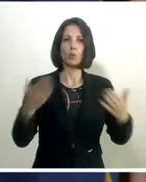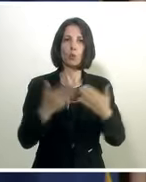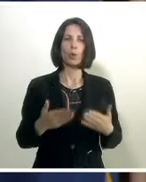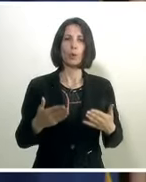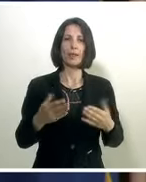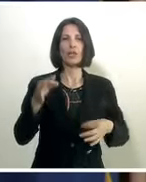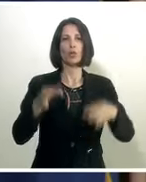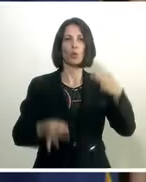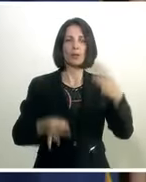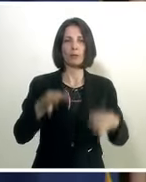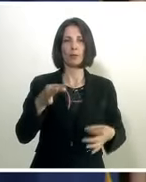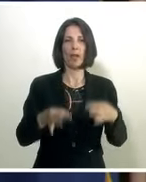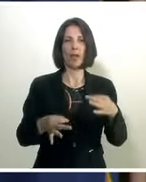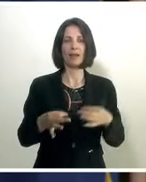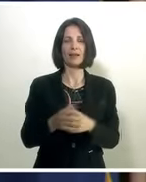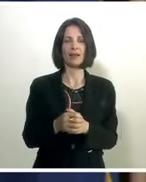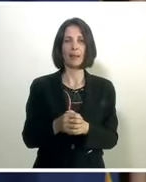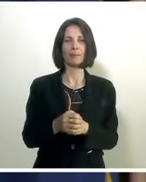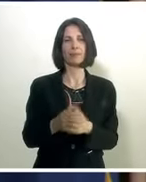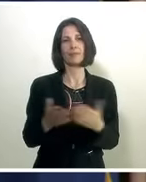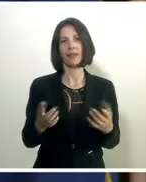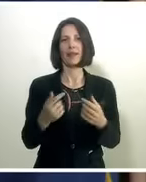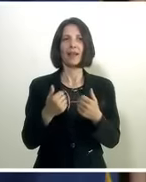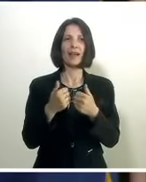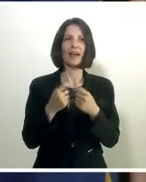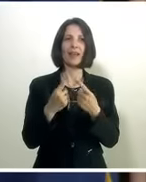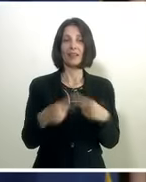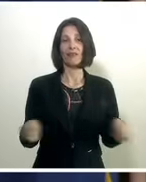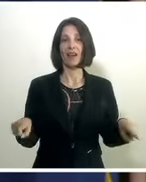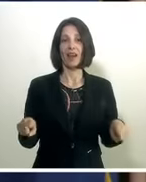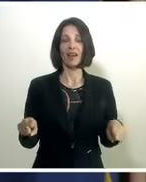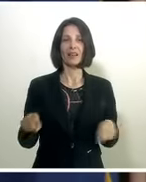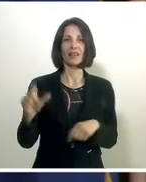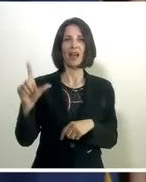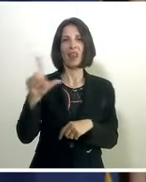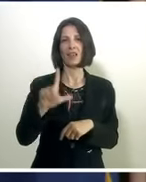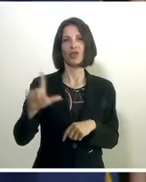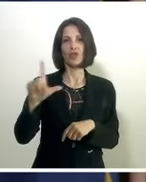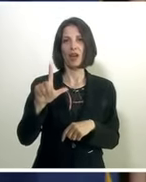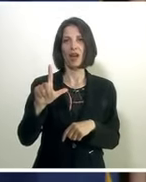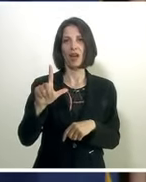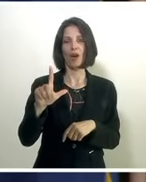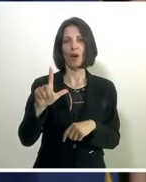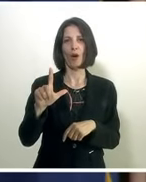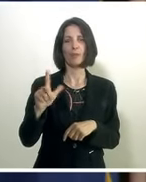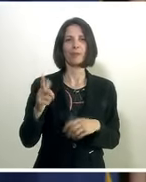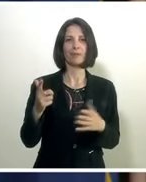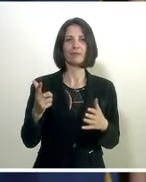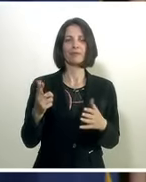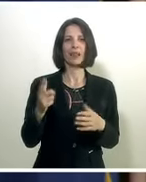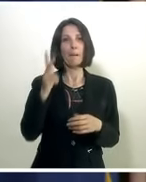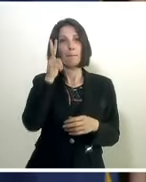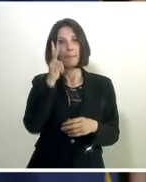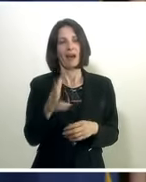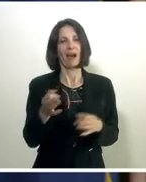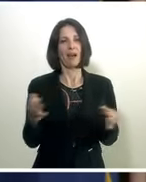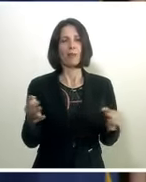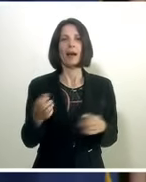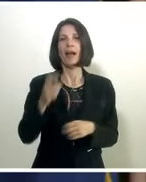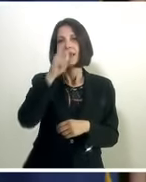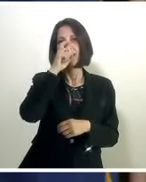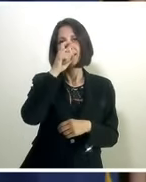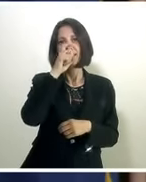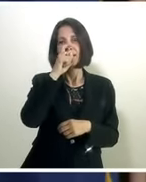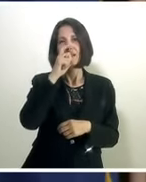quelli del liceo portato avanti con grande profitto e però poi la sua scelta è stata un'altra e quindi la tesi non è mai